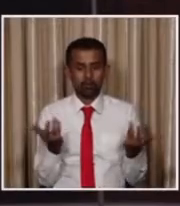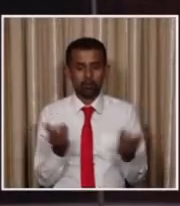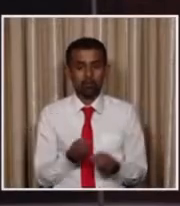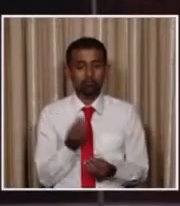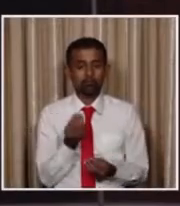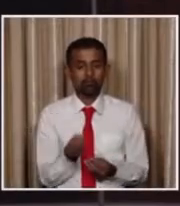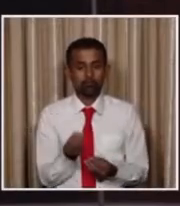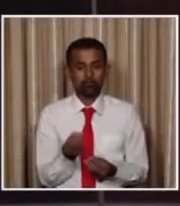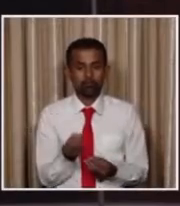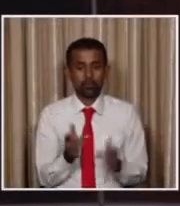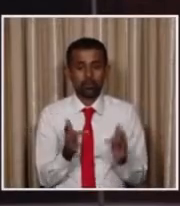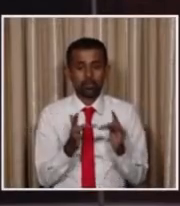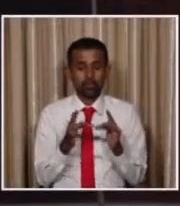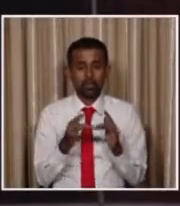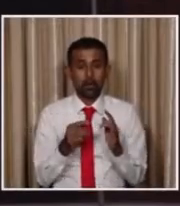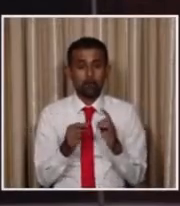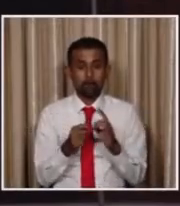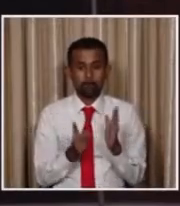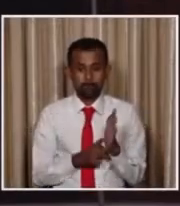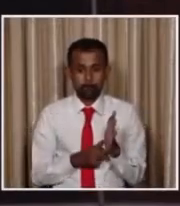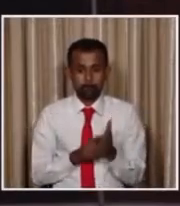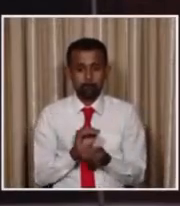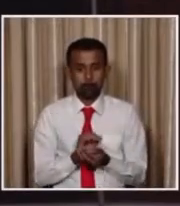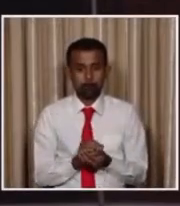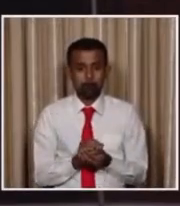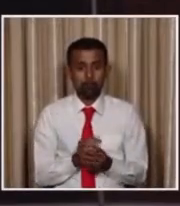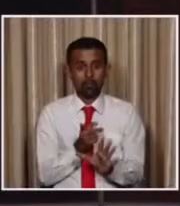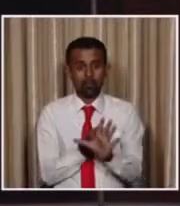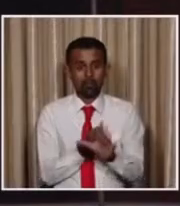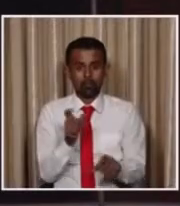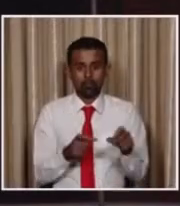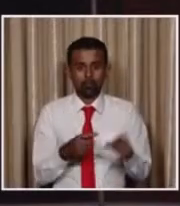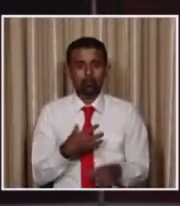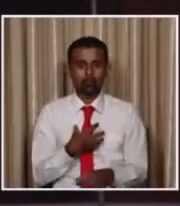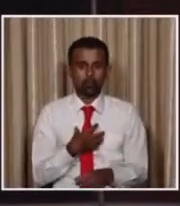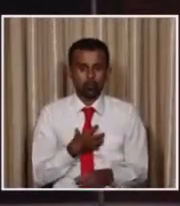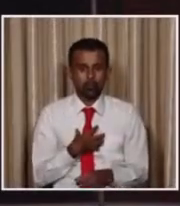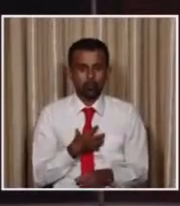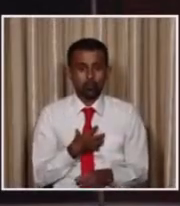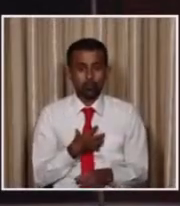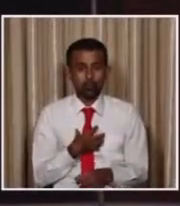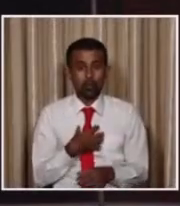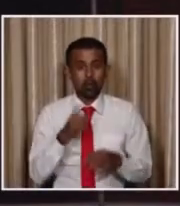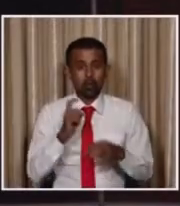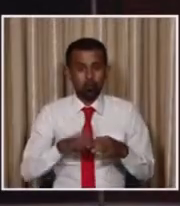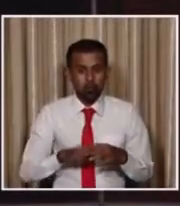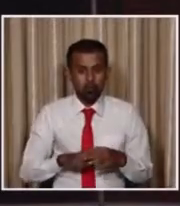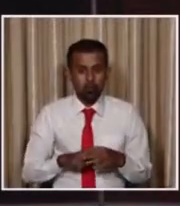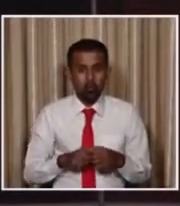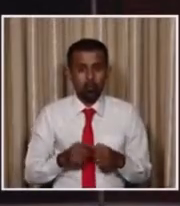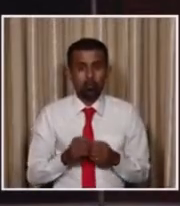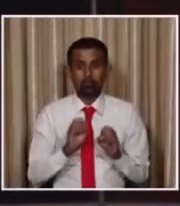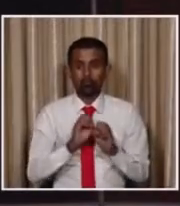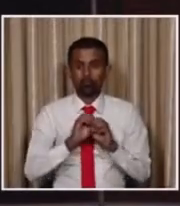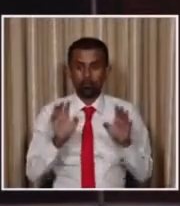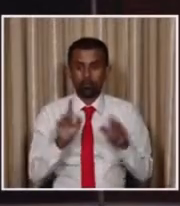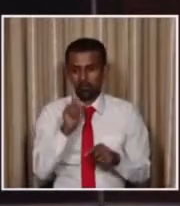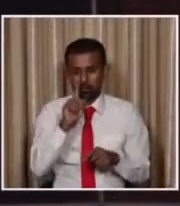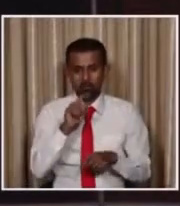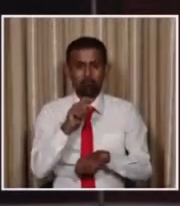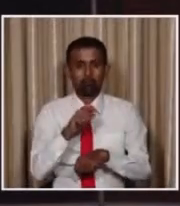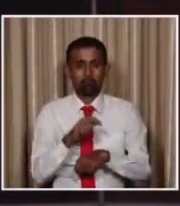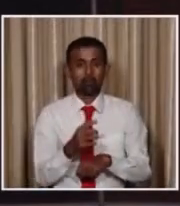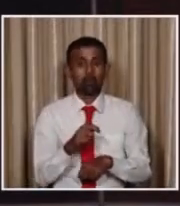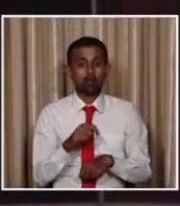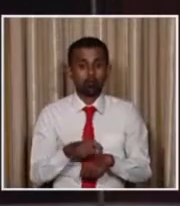දුන්නේ. ඔන්ලයින් සේෆ්ටි බිල් එකෙන් උනේ තරුණයන්ගේ දුක තරුණයන්ගේ ප්‍රශ්නය ඕනම උදාහරණ දීබ එකම අවස්ථාව